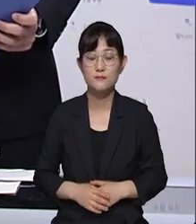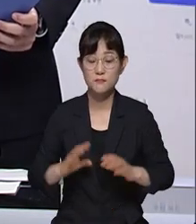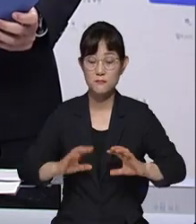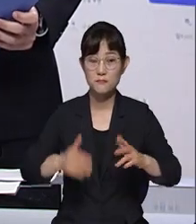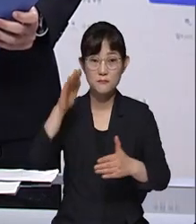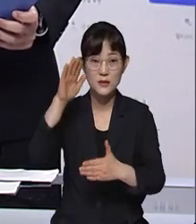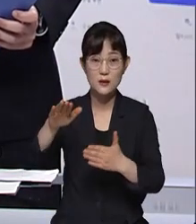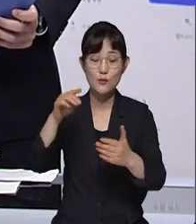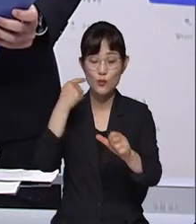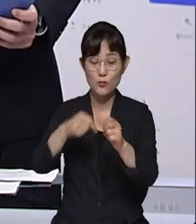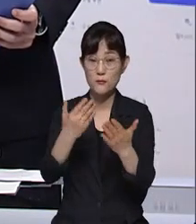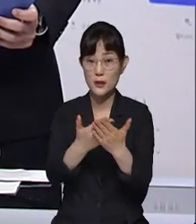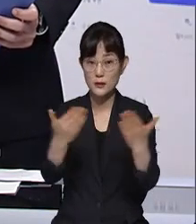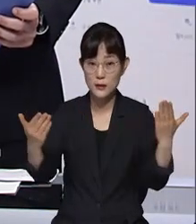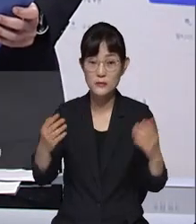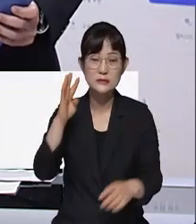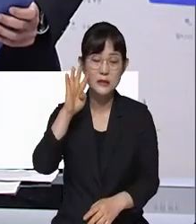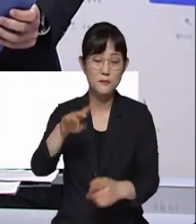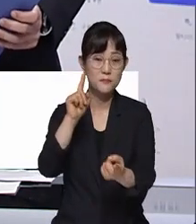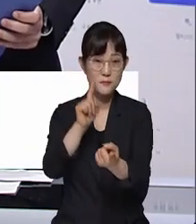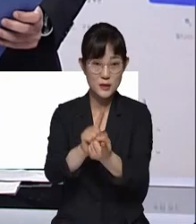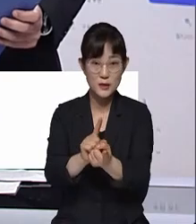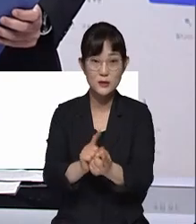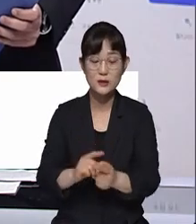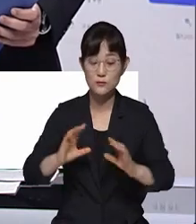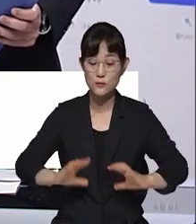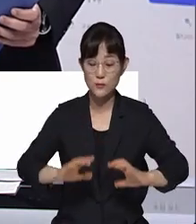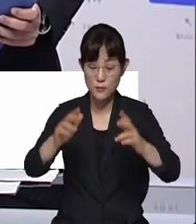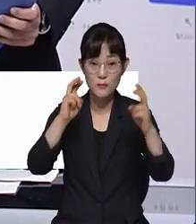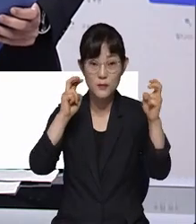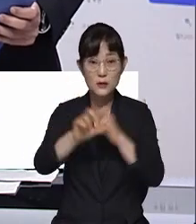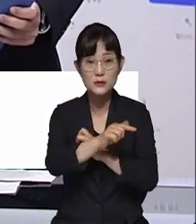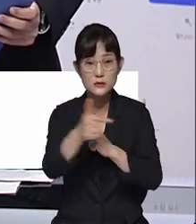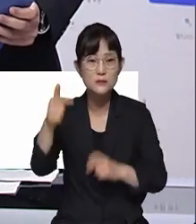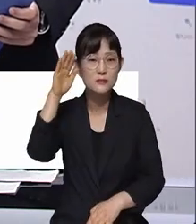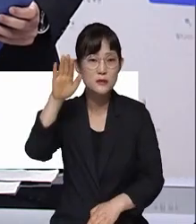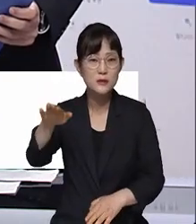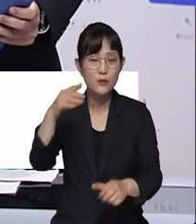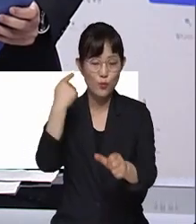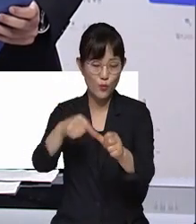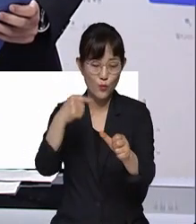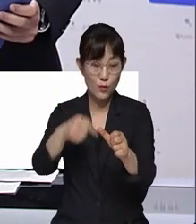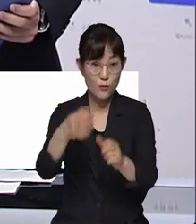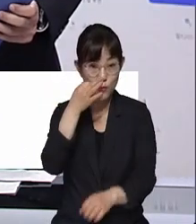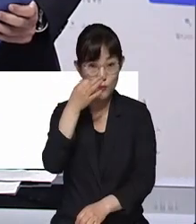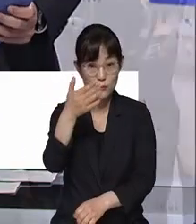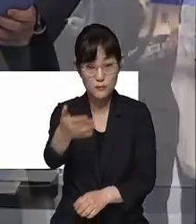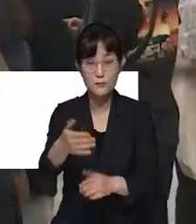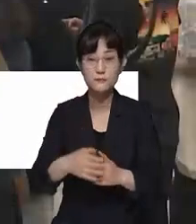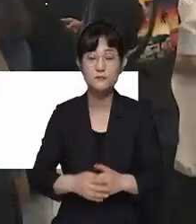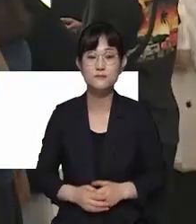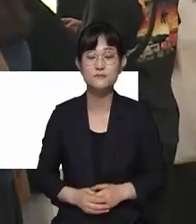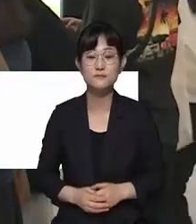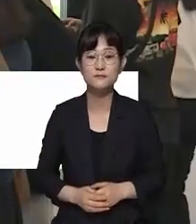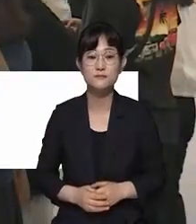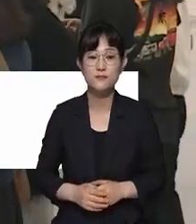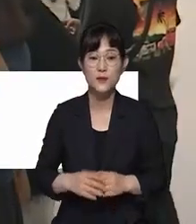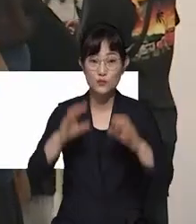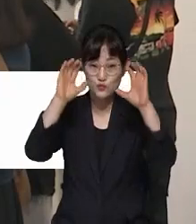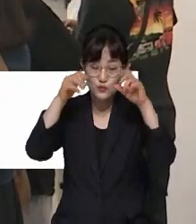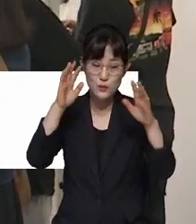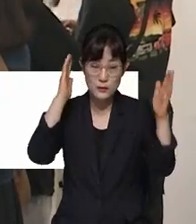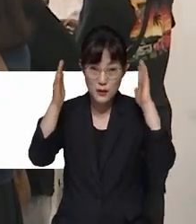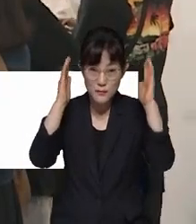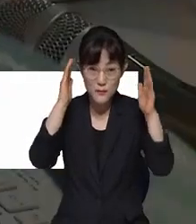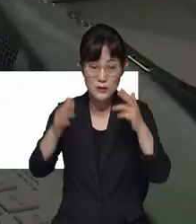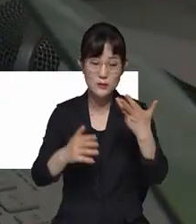글로컬 미래교육 박람회 개막 4일째를 맞은 가운데 글로벌 기업들이 미래 수업을 선보여 눈길을 끌고 있습니다. 구글과 네이버,